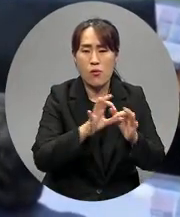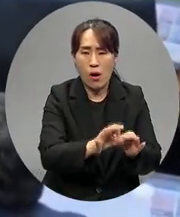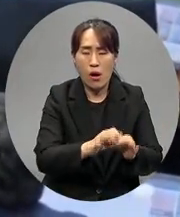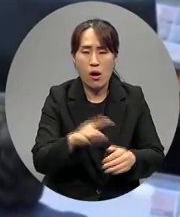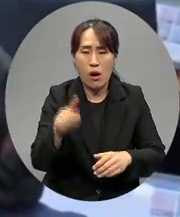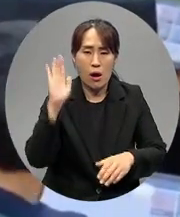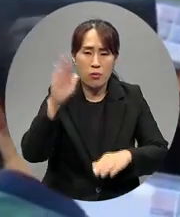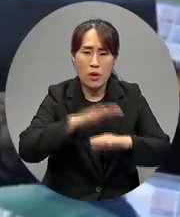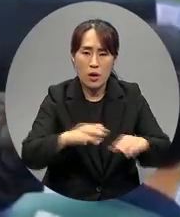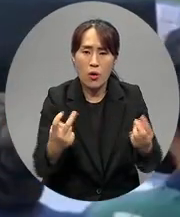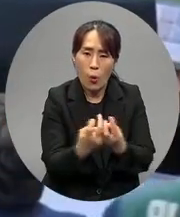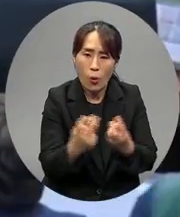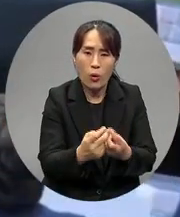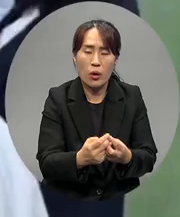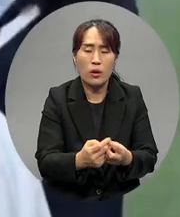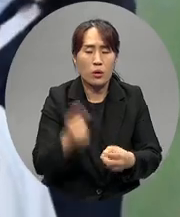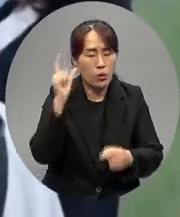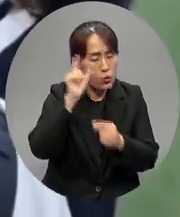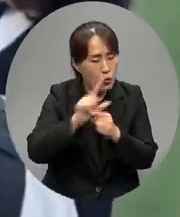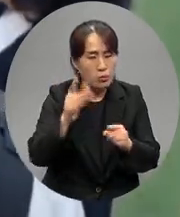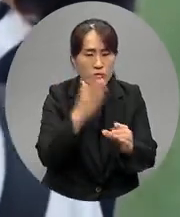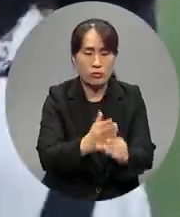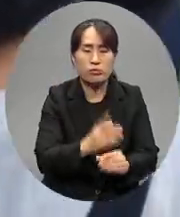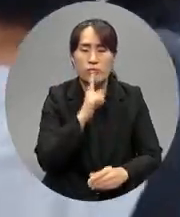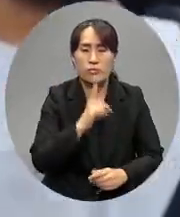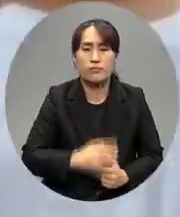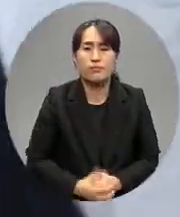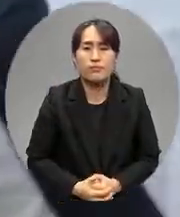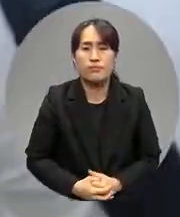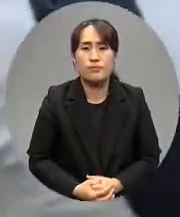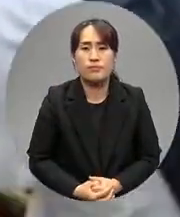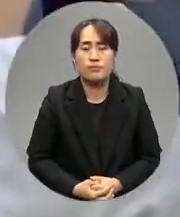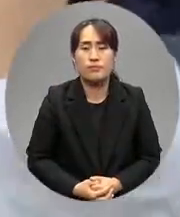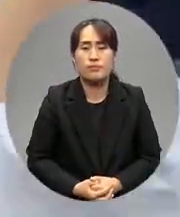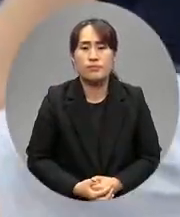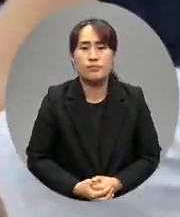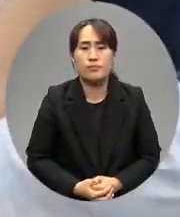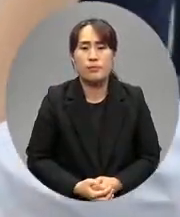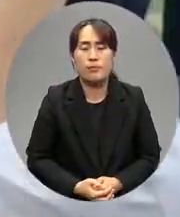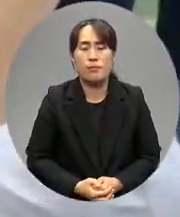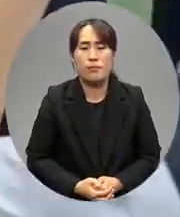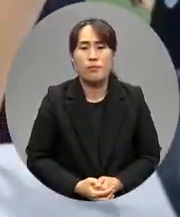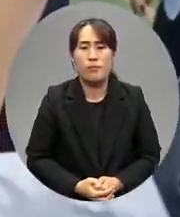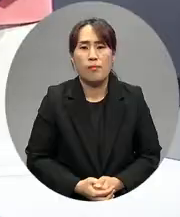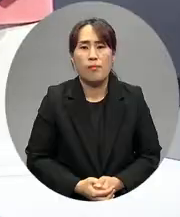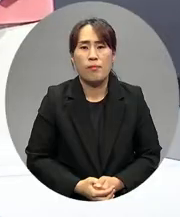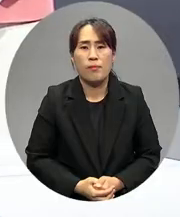어떻게 대처할지 논의 중이라고 밝혔습니다. MBC 뉴스 허진입니다.